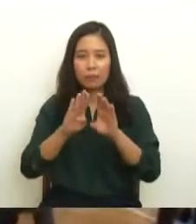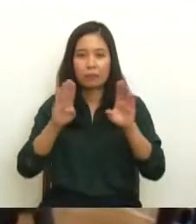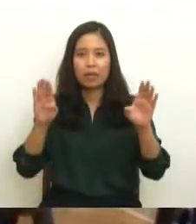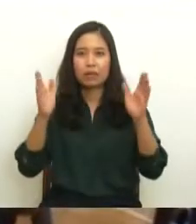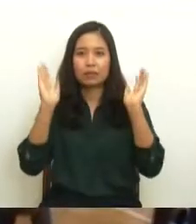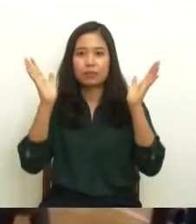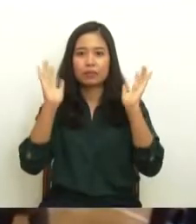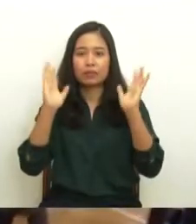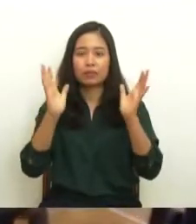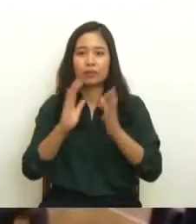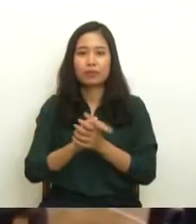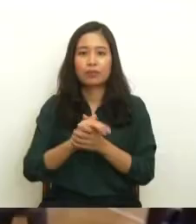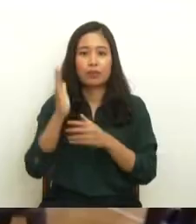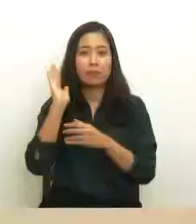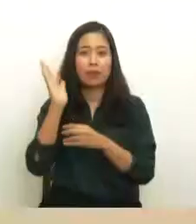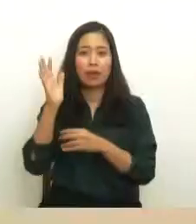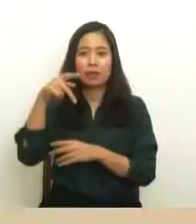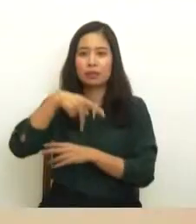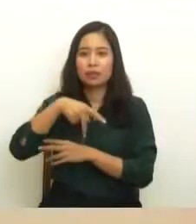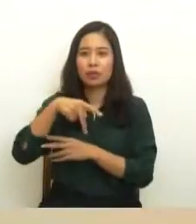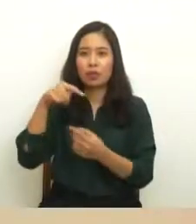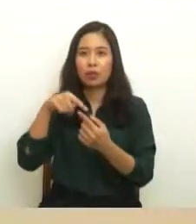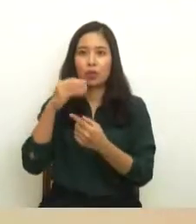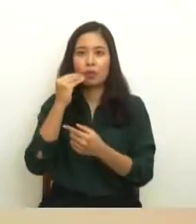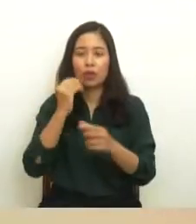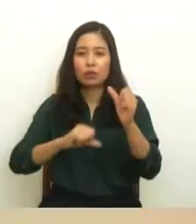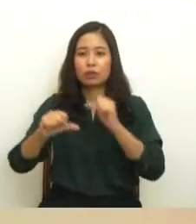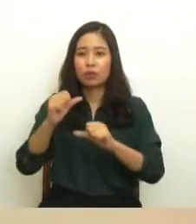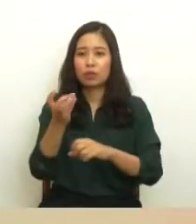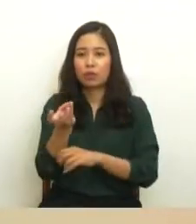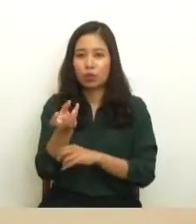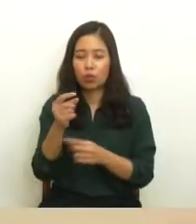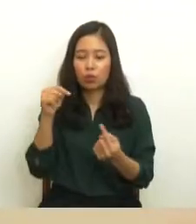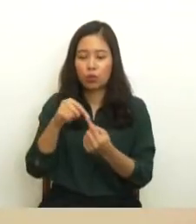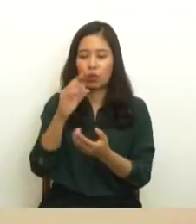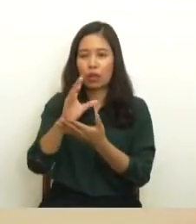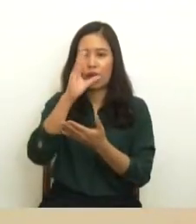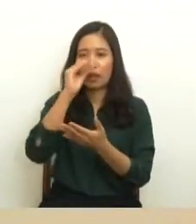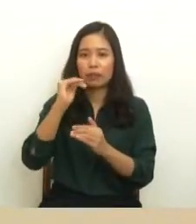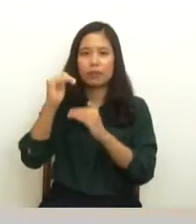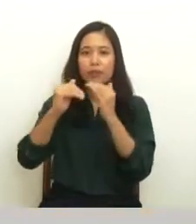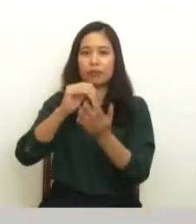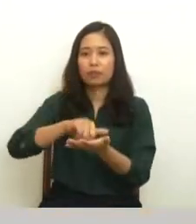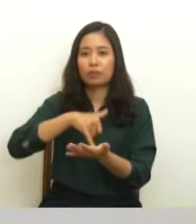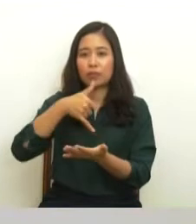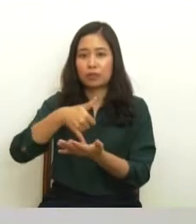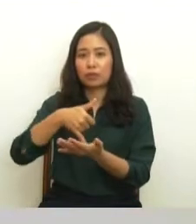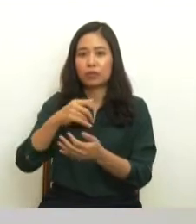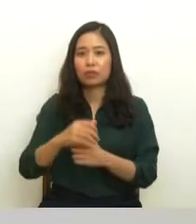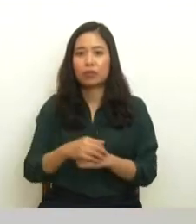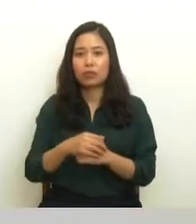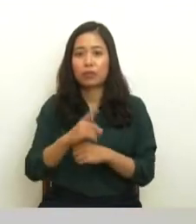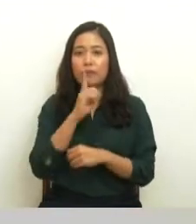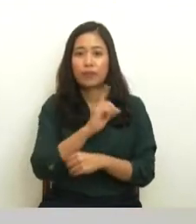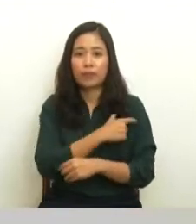ได้ทรประธากฐพิเศษ่หัวข้อบ้านนวทย segurançaน้อย negativelyoyoliพระองคก็ได้มพระตาช